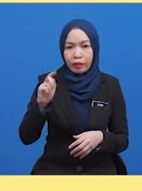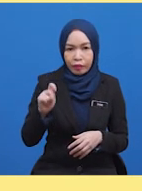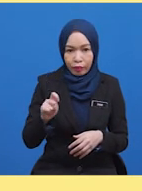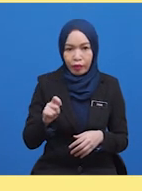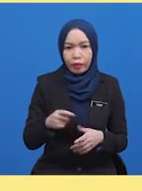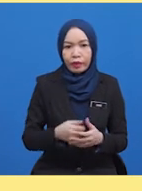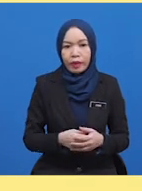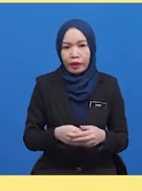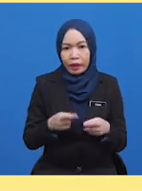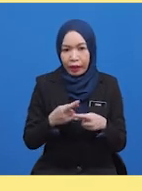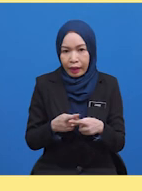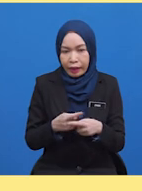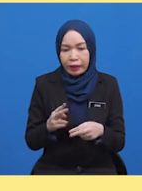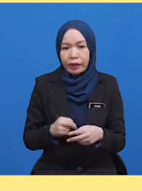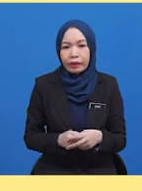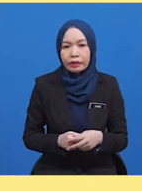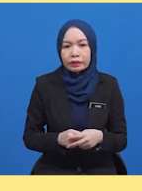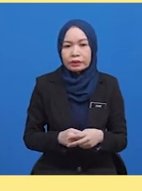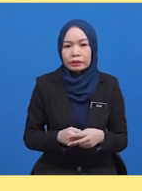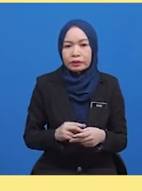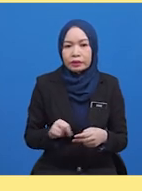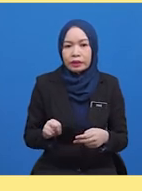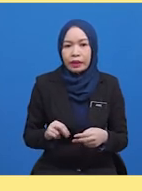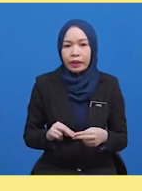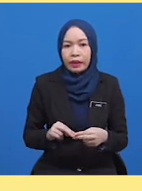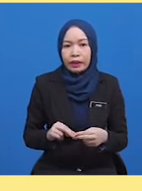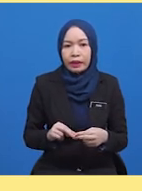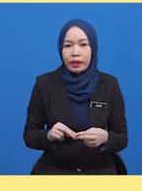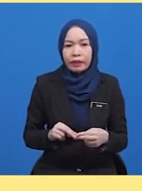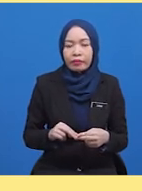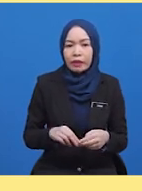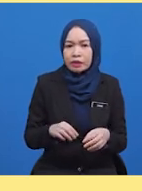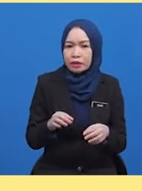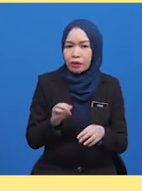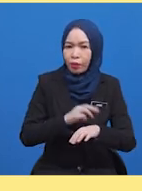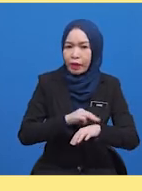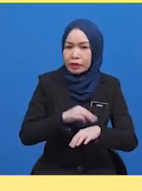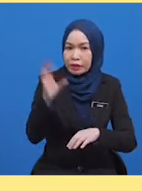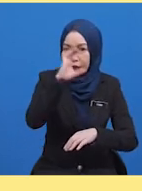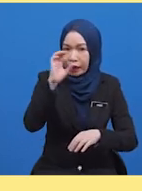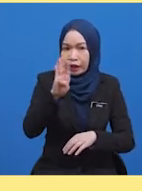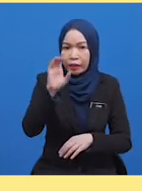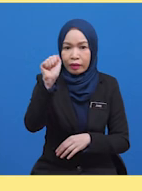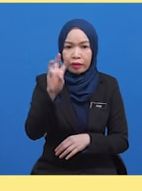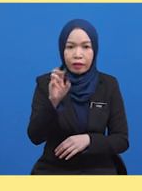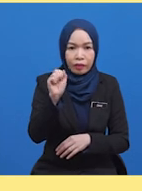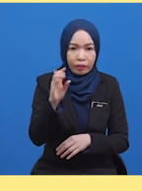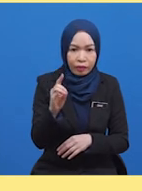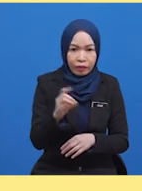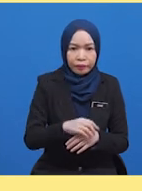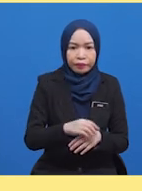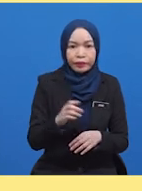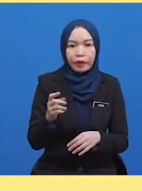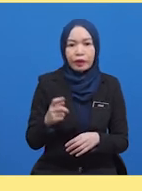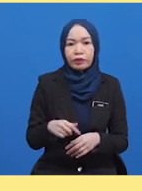smase mencari baut beruntung telah tersebar Pak Tunggul kayu lalu tersungkur dan